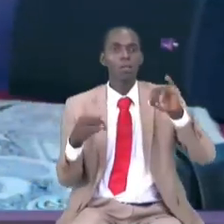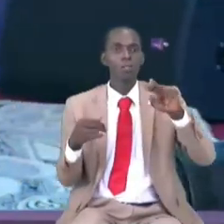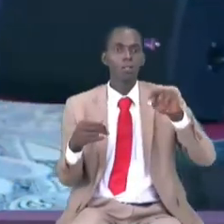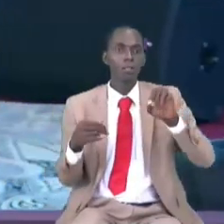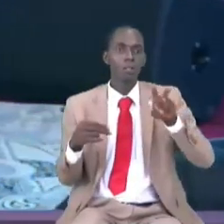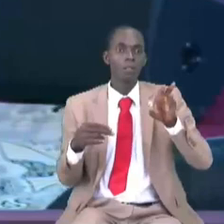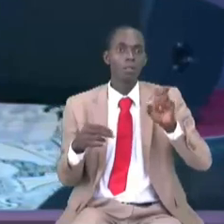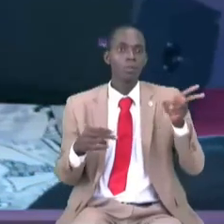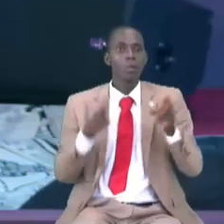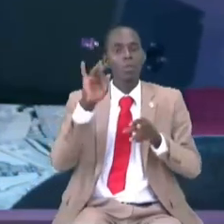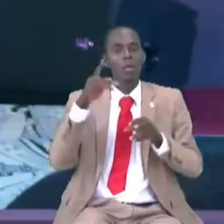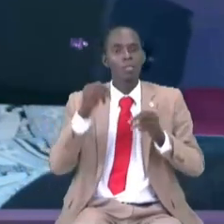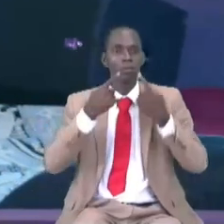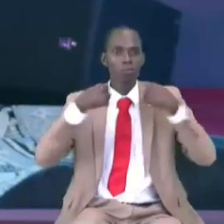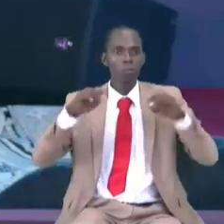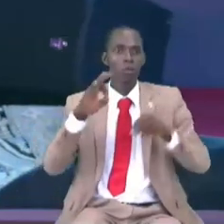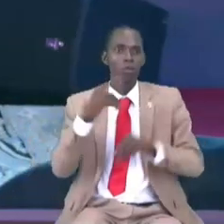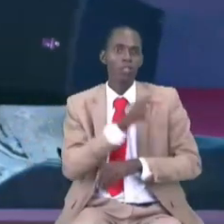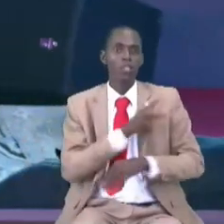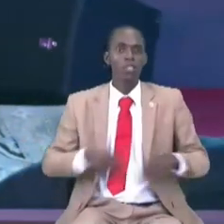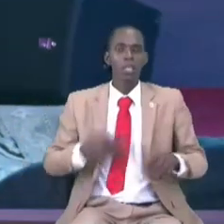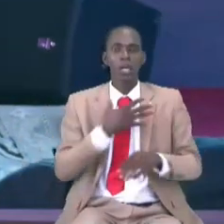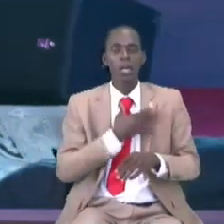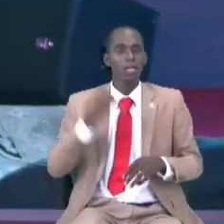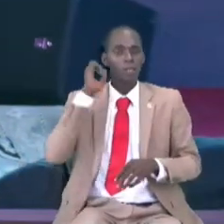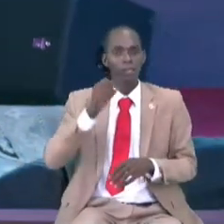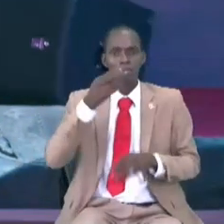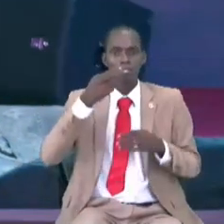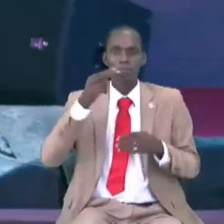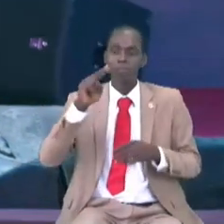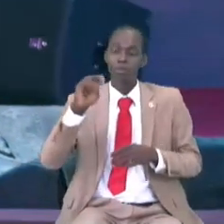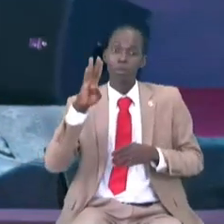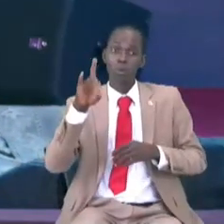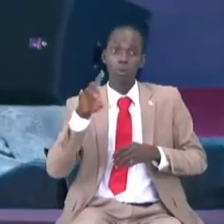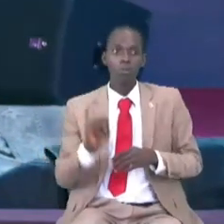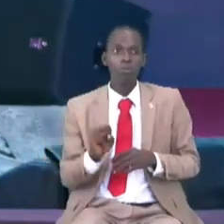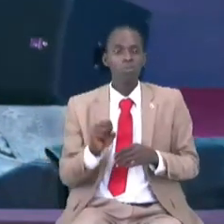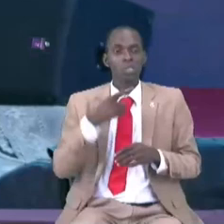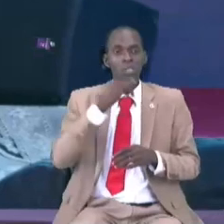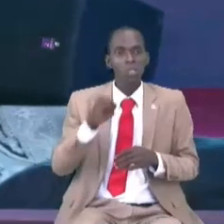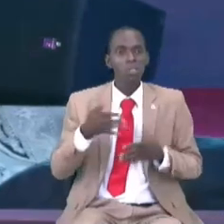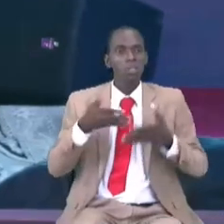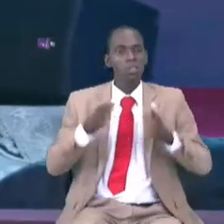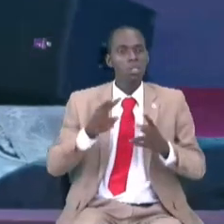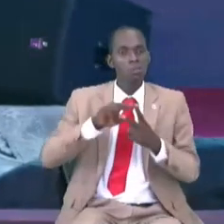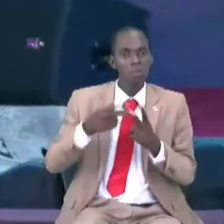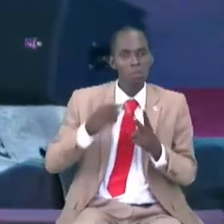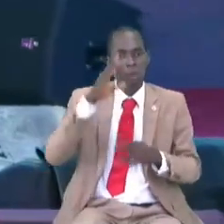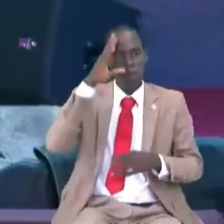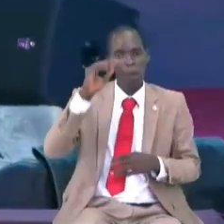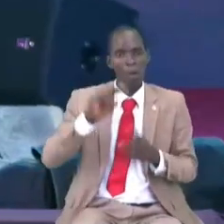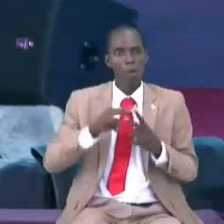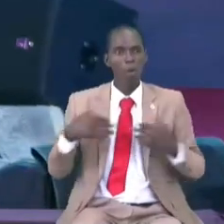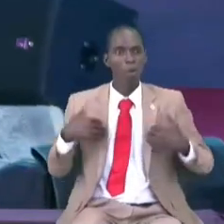Que les hommes et les bêtes et les bœufs et les brebis ne goûtent de rien, ne